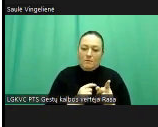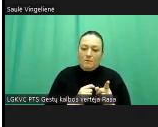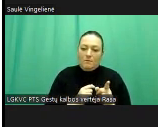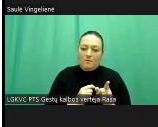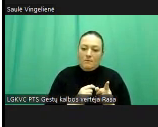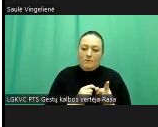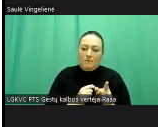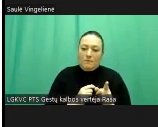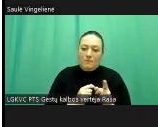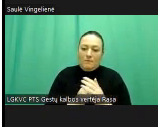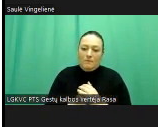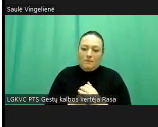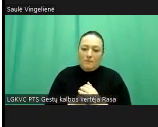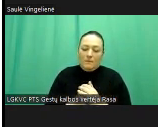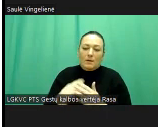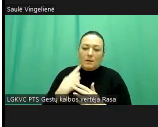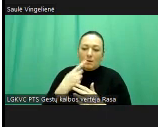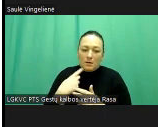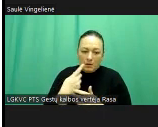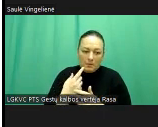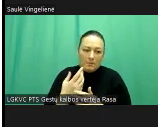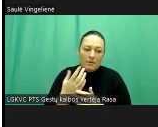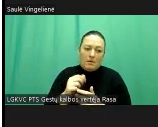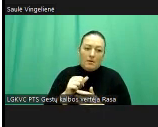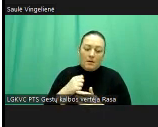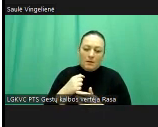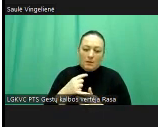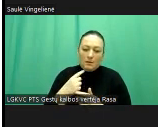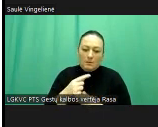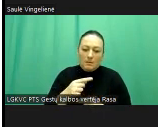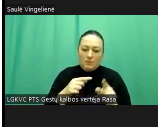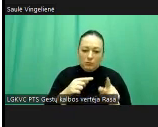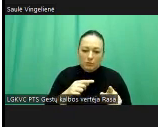frazė, kuri kalba pati už save. Ir ji